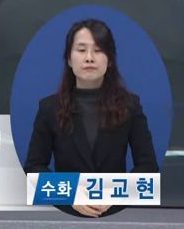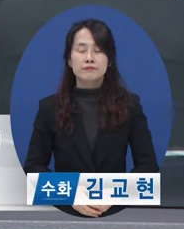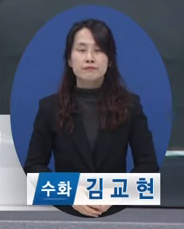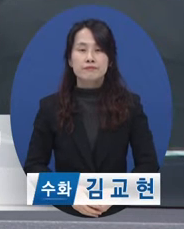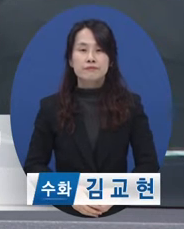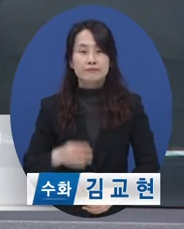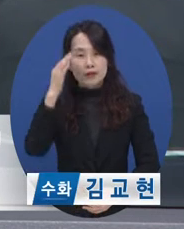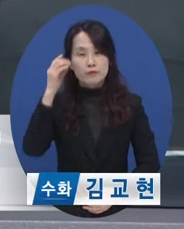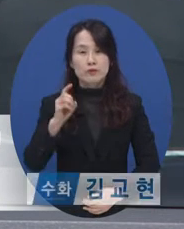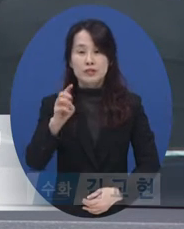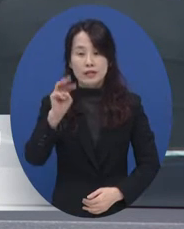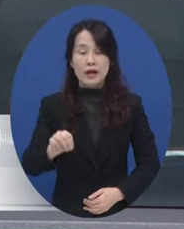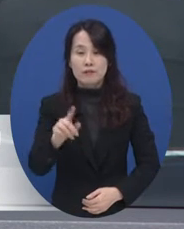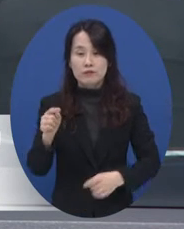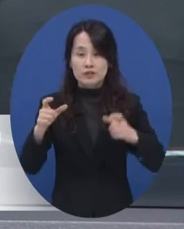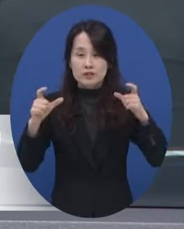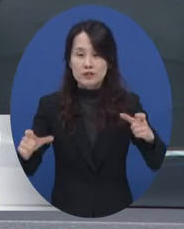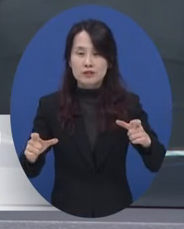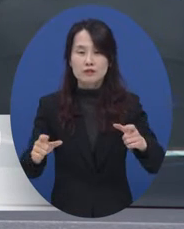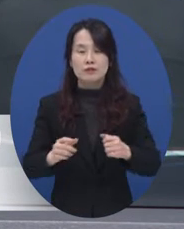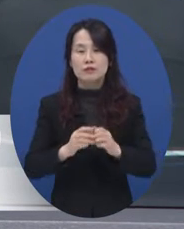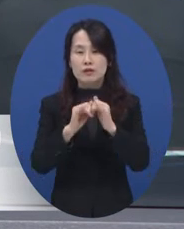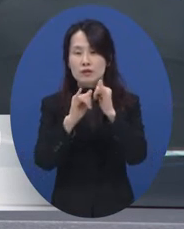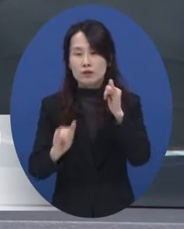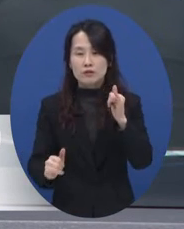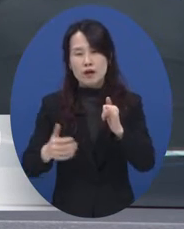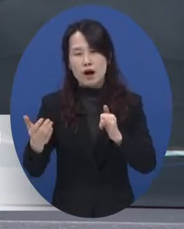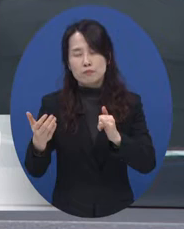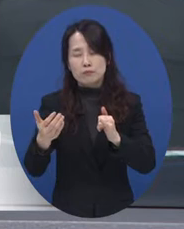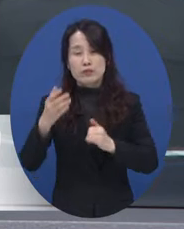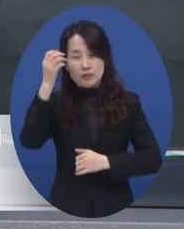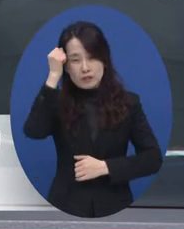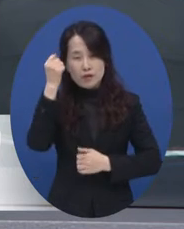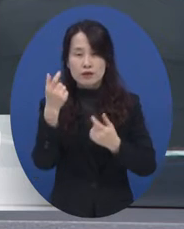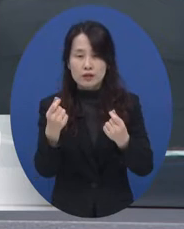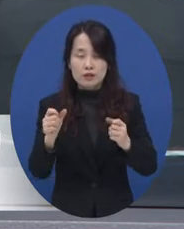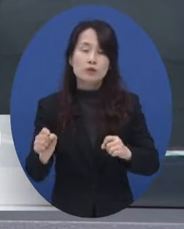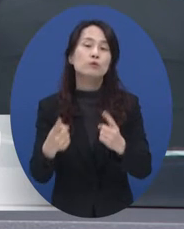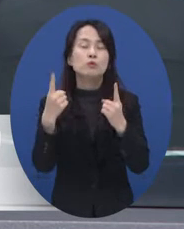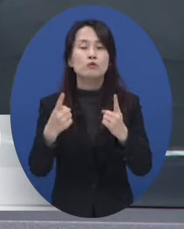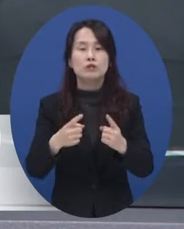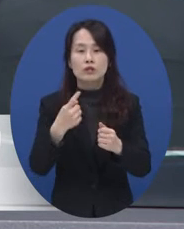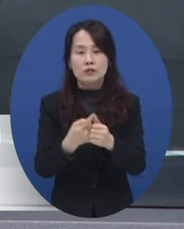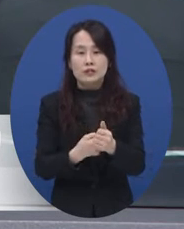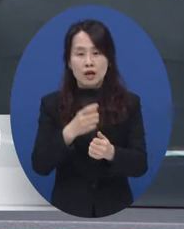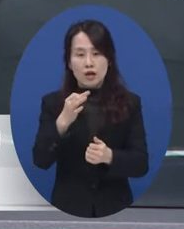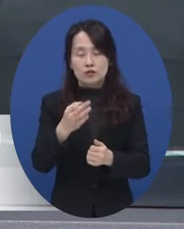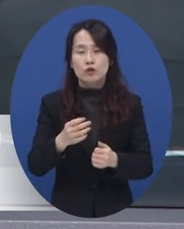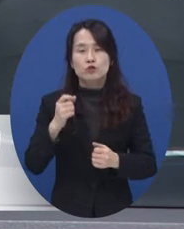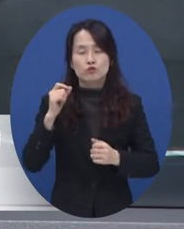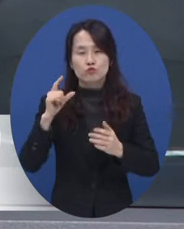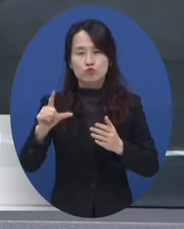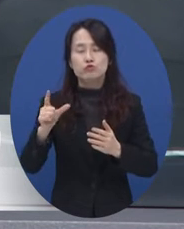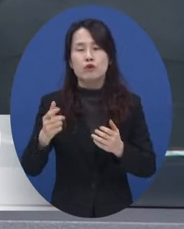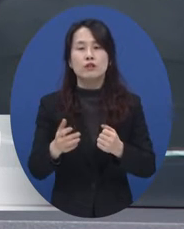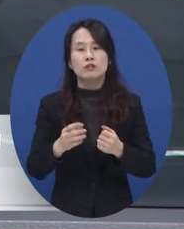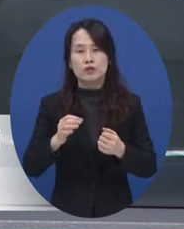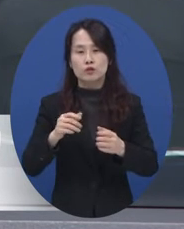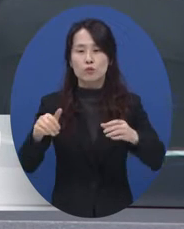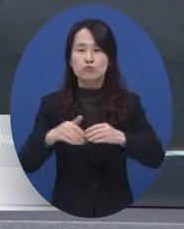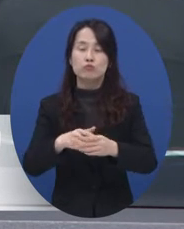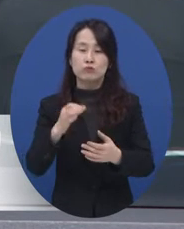한반도 DMZ는 아픈 우리 역사의 흔적이기도 하지만 동시에 생태적 가치가 뛰어난 자연유산이자 문화유산이기도